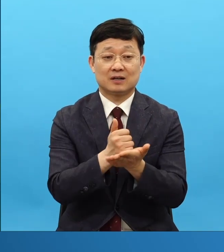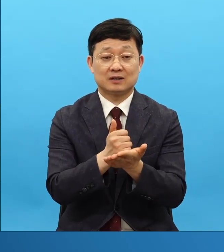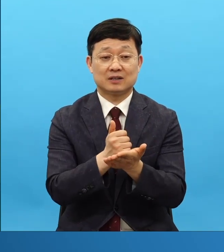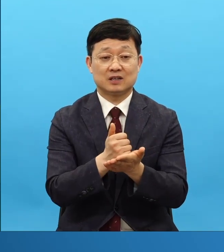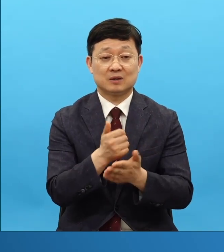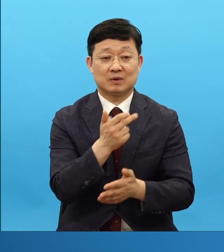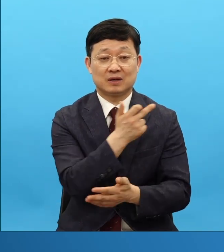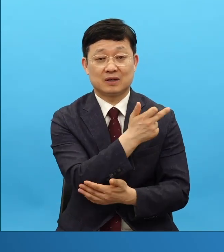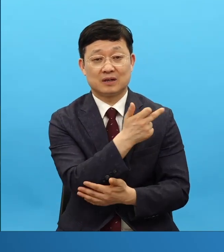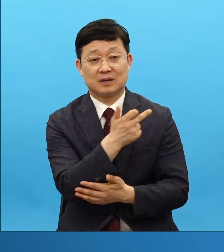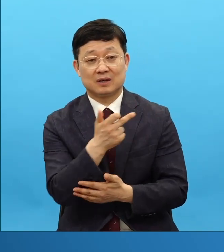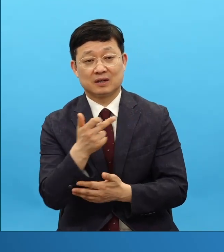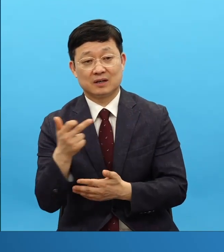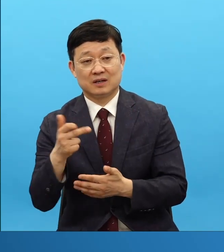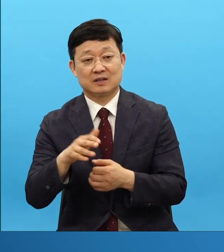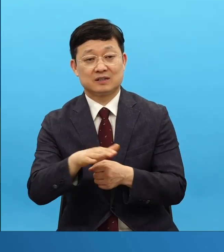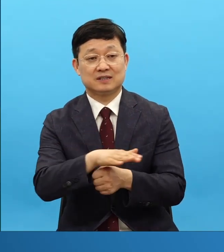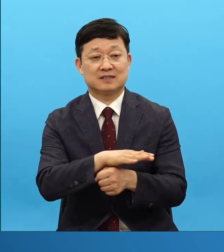하나님의